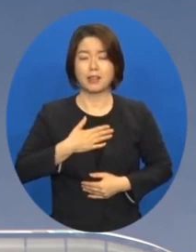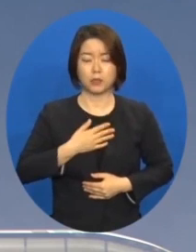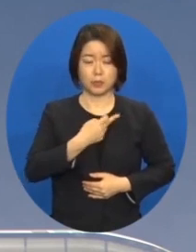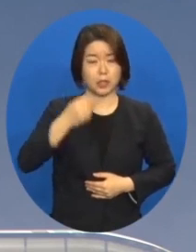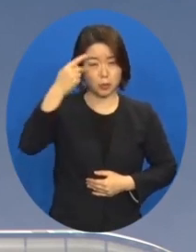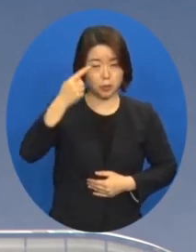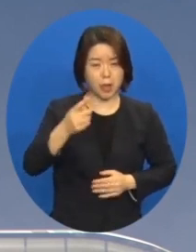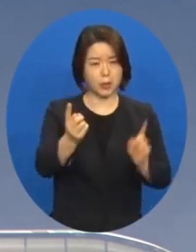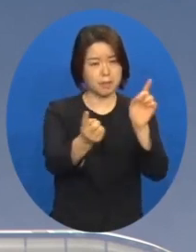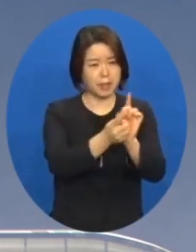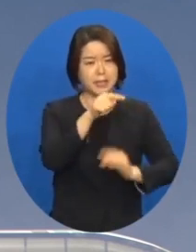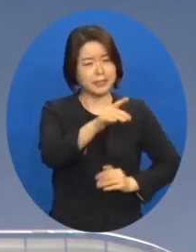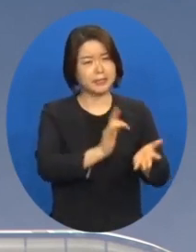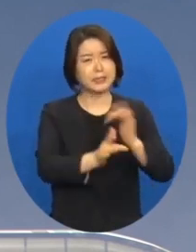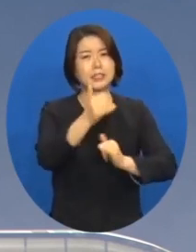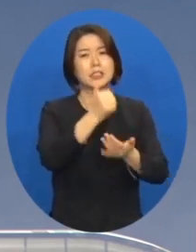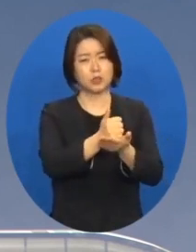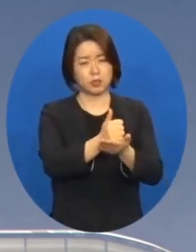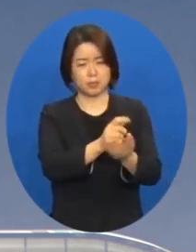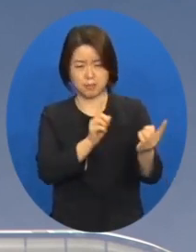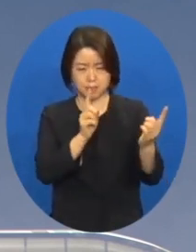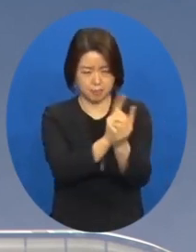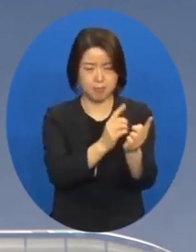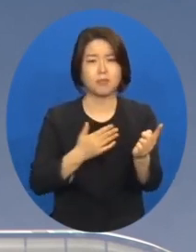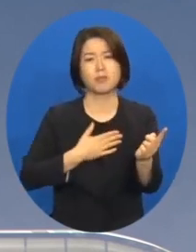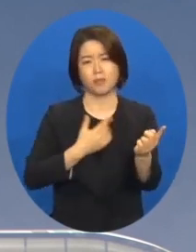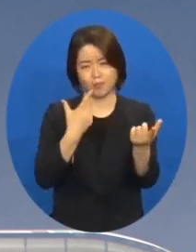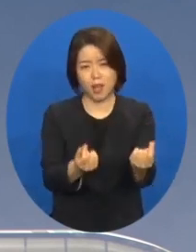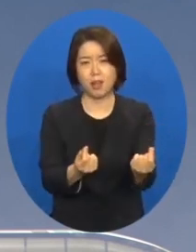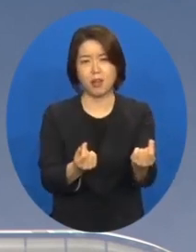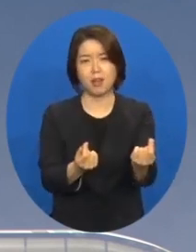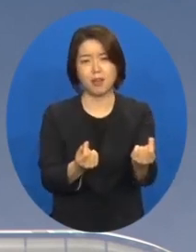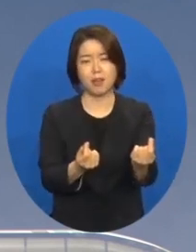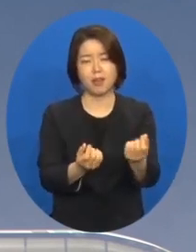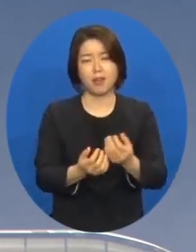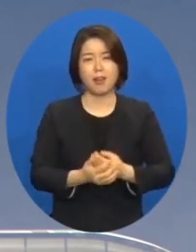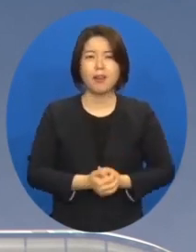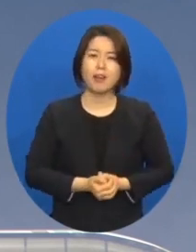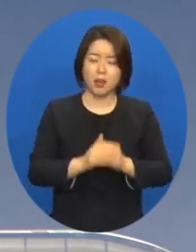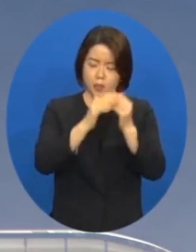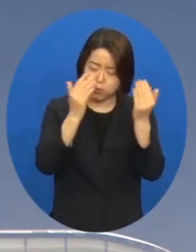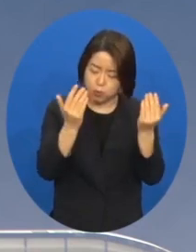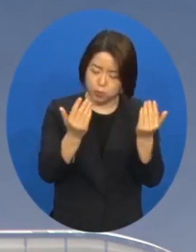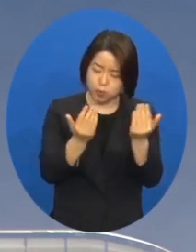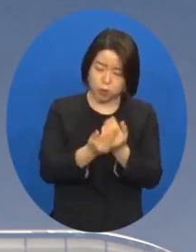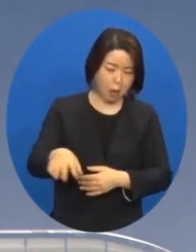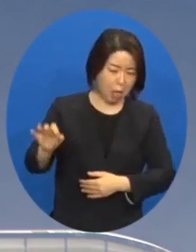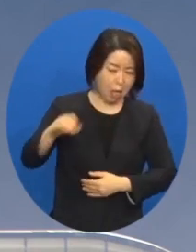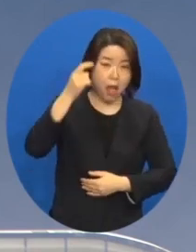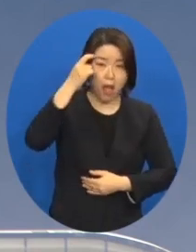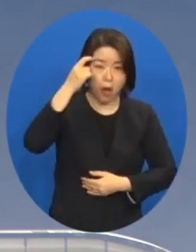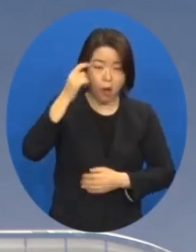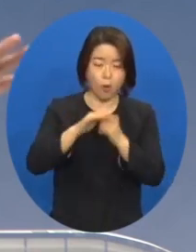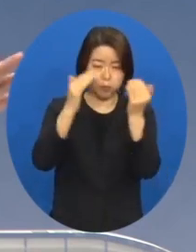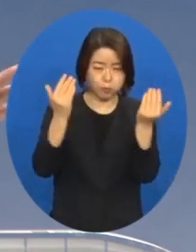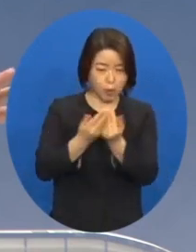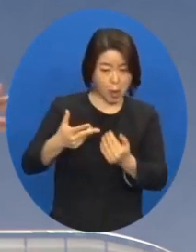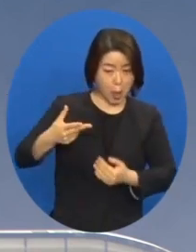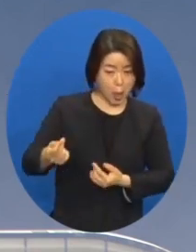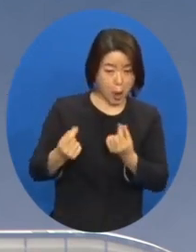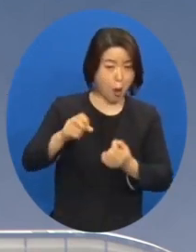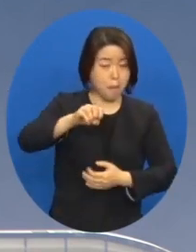만났던 그 예수님을 만나고 싶다. 모든 것이 다 해로 여기고 모든 것을 다